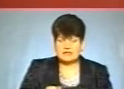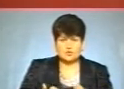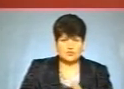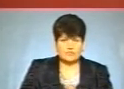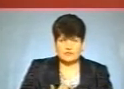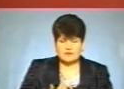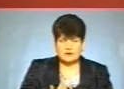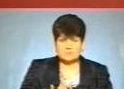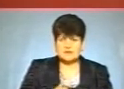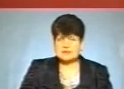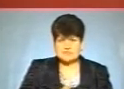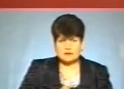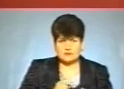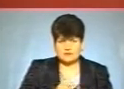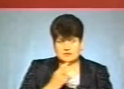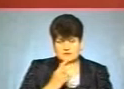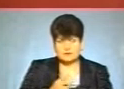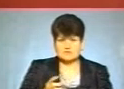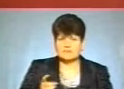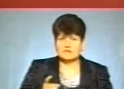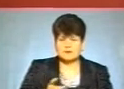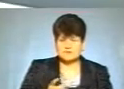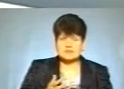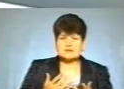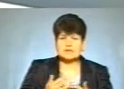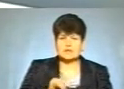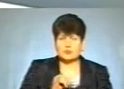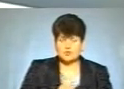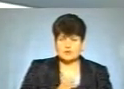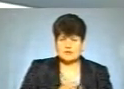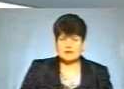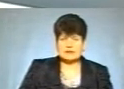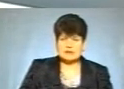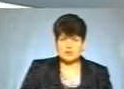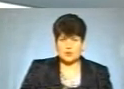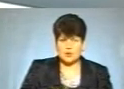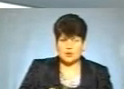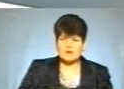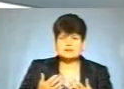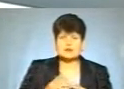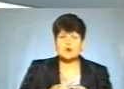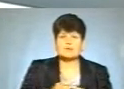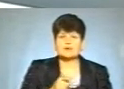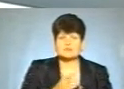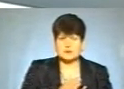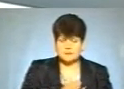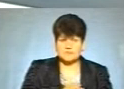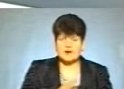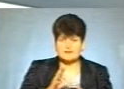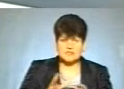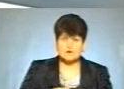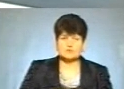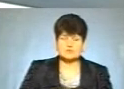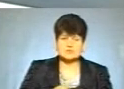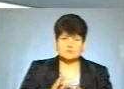керівник повинен сам дивитися, яким... так, в районі залежить від того, скільки в нього покрито території громад, є скільки тих громад, так, але взагалі це буде,